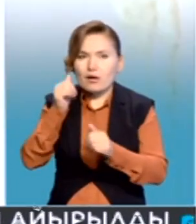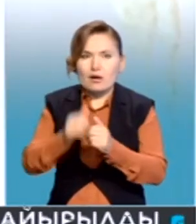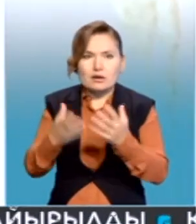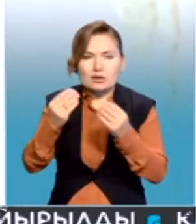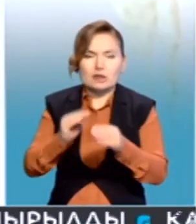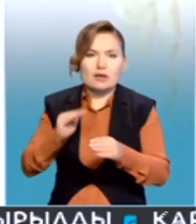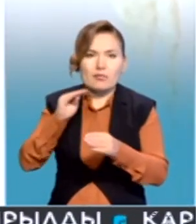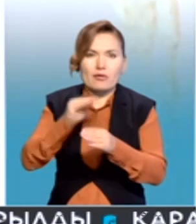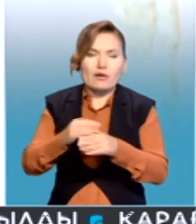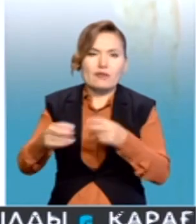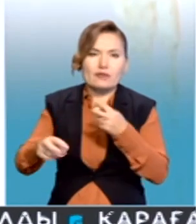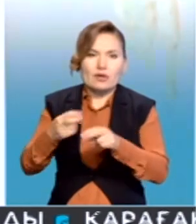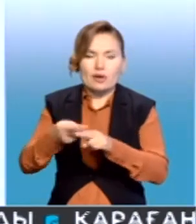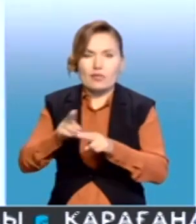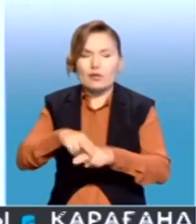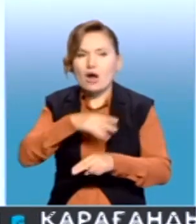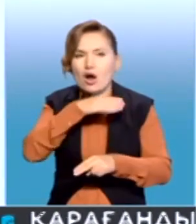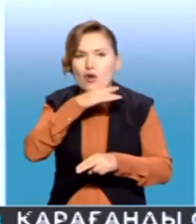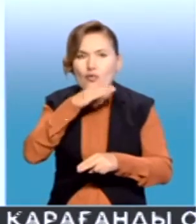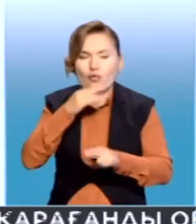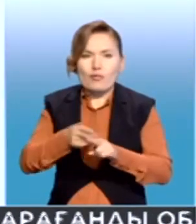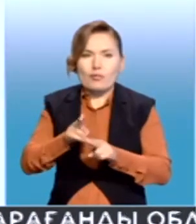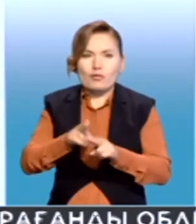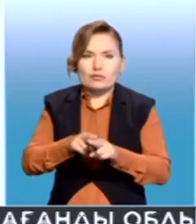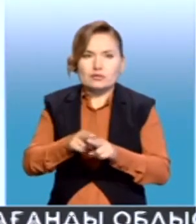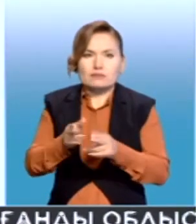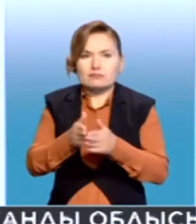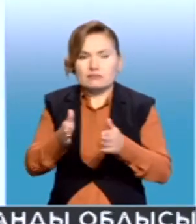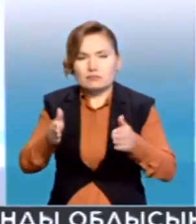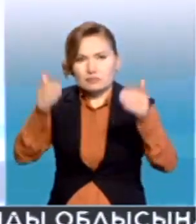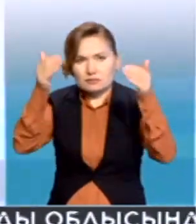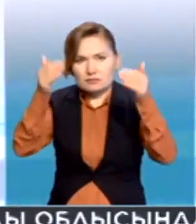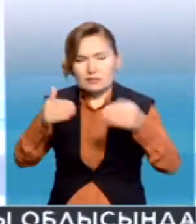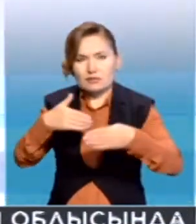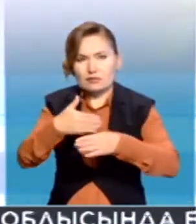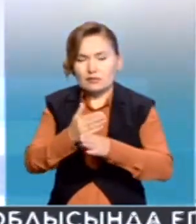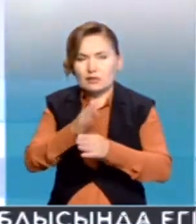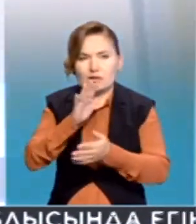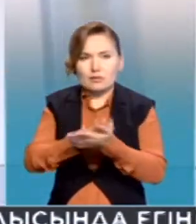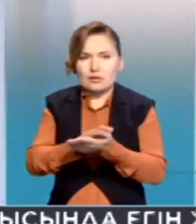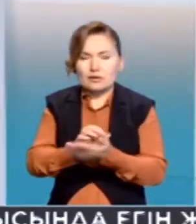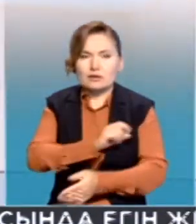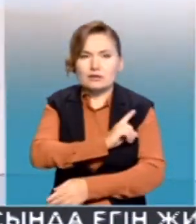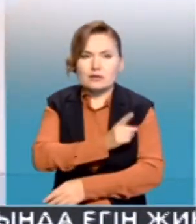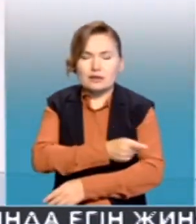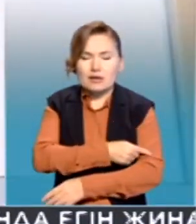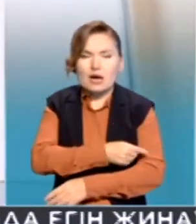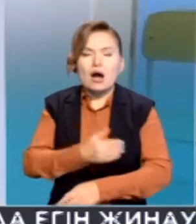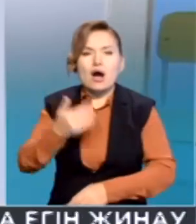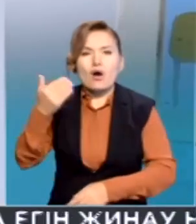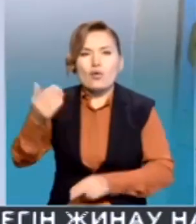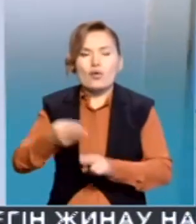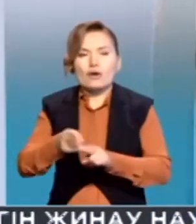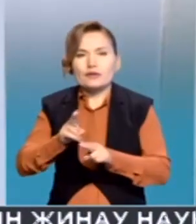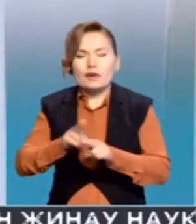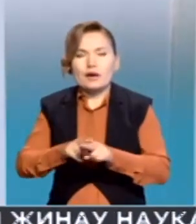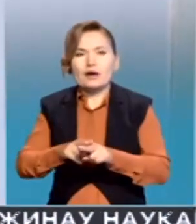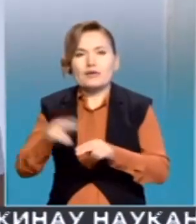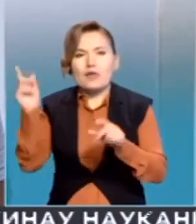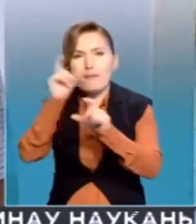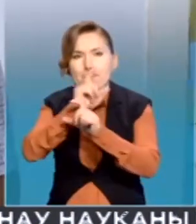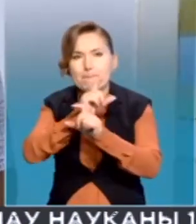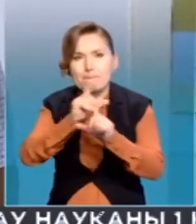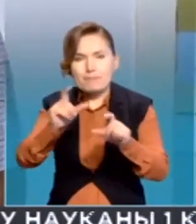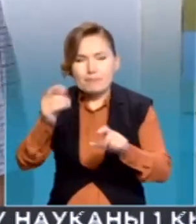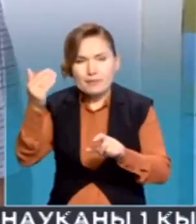Кебір бөлмеге барсаңыз көп ашылып кеткен. Осынша ашылғандарын кетті. Ауыл ақсақалы Нұрғозы Мәмбетов осы мектеп қалай салынғанын